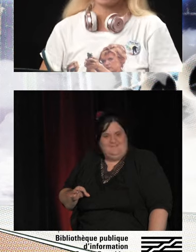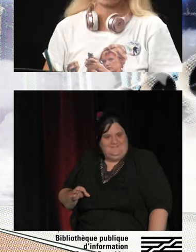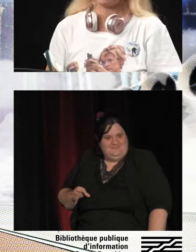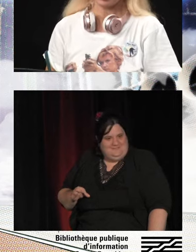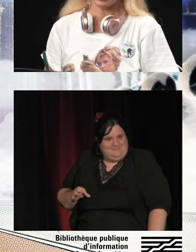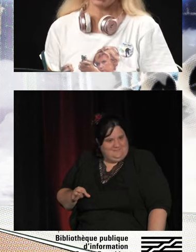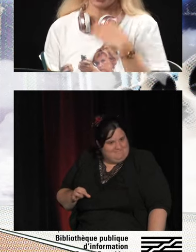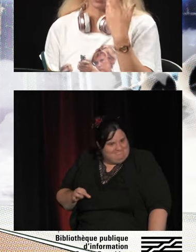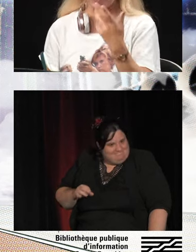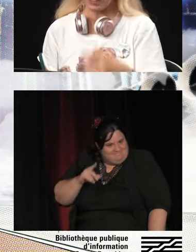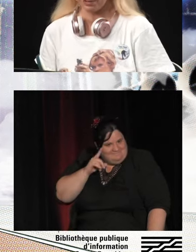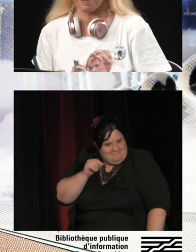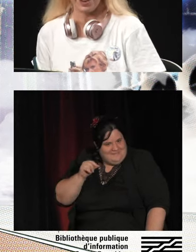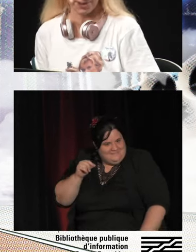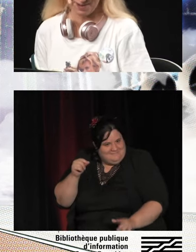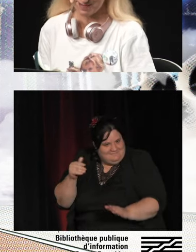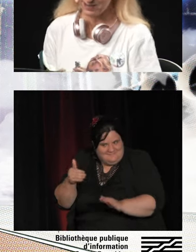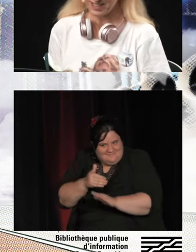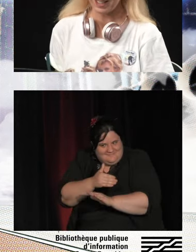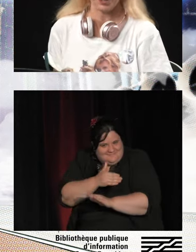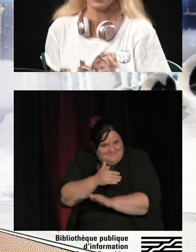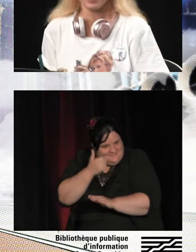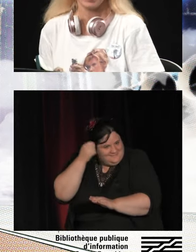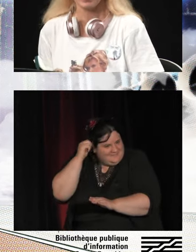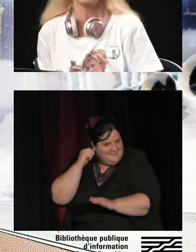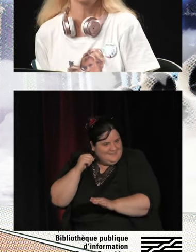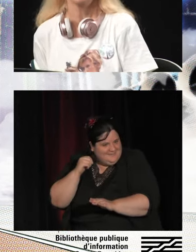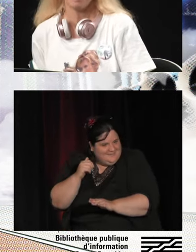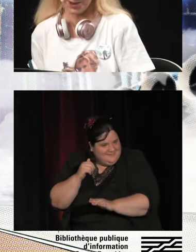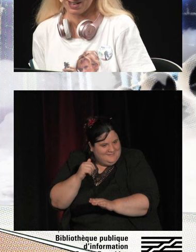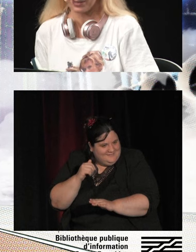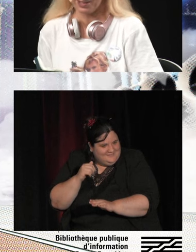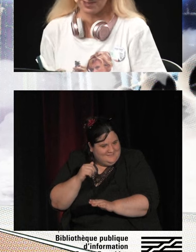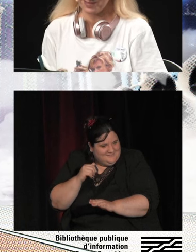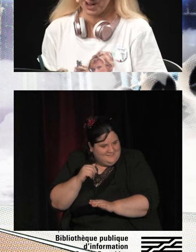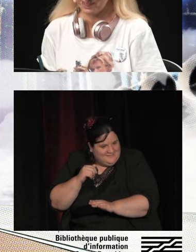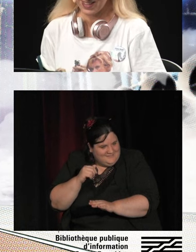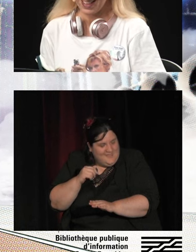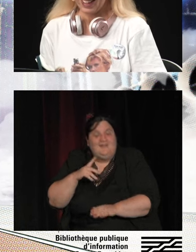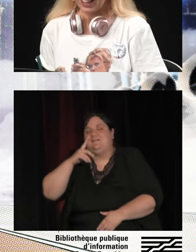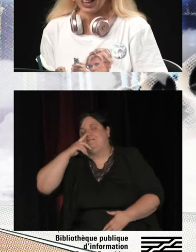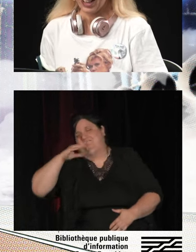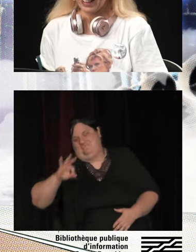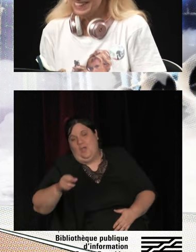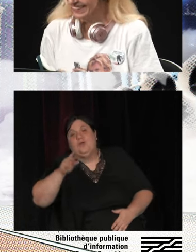Je vous laisse réfléchir à comment doivent se passer les niveaux de Mario normalement, et c'est la deuxième meilleure blague de la vie, voilà.